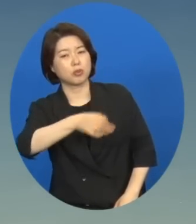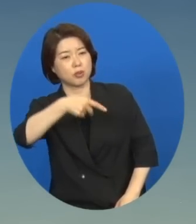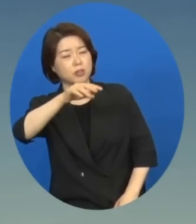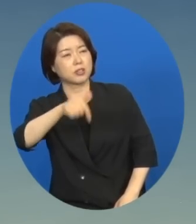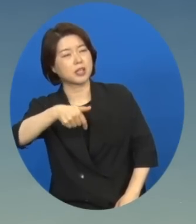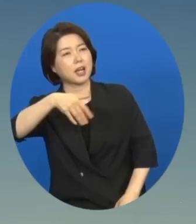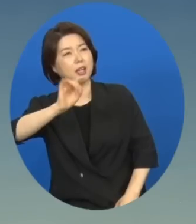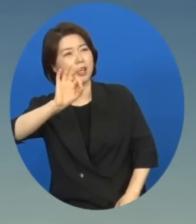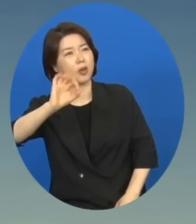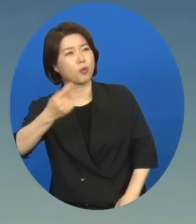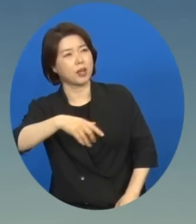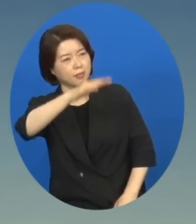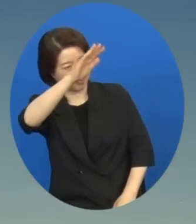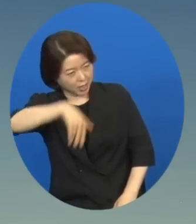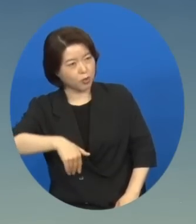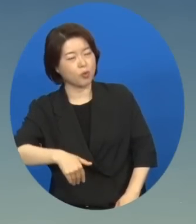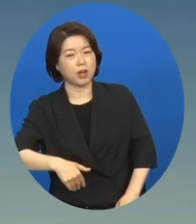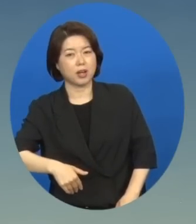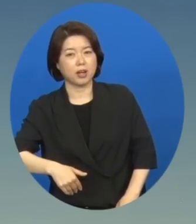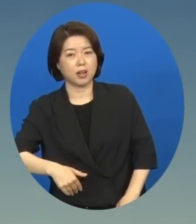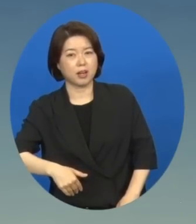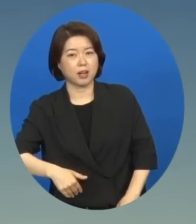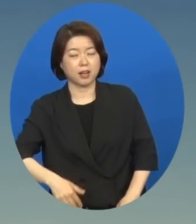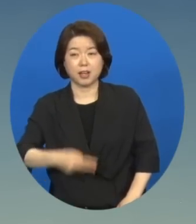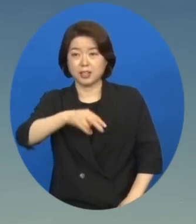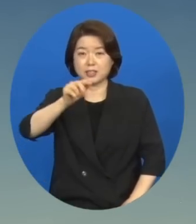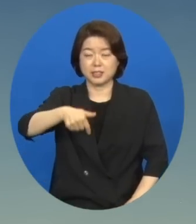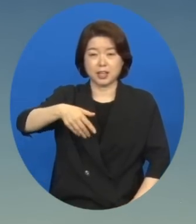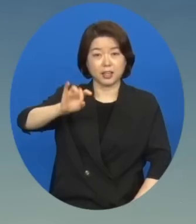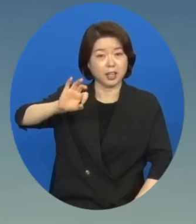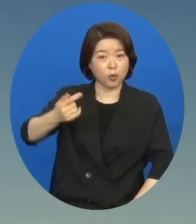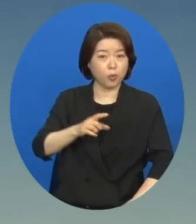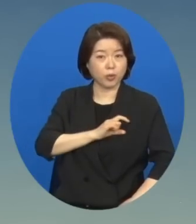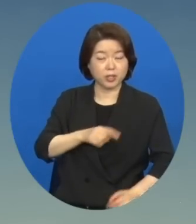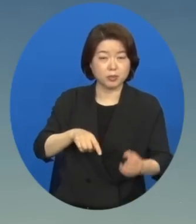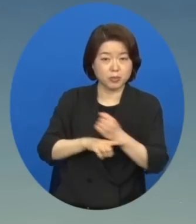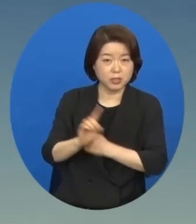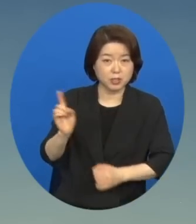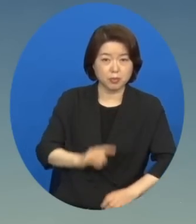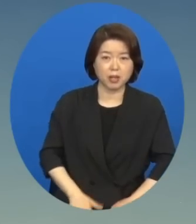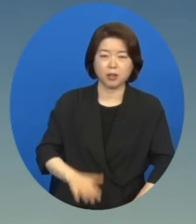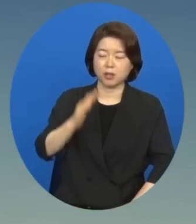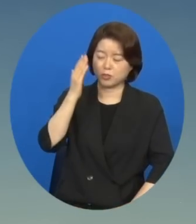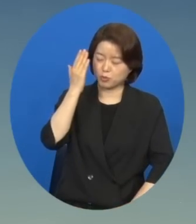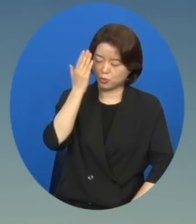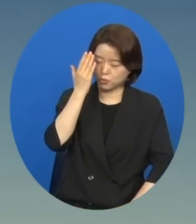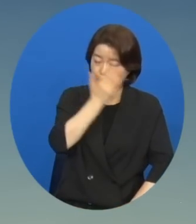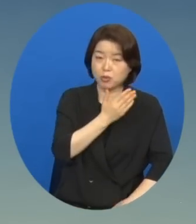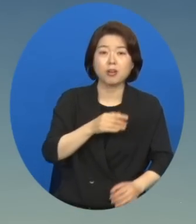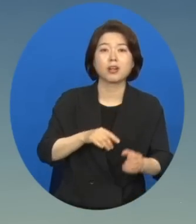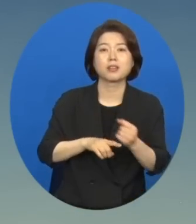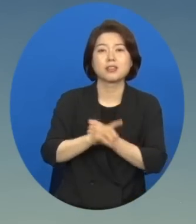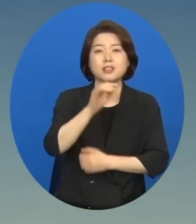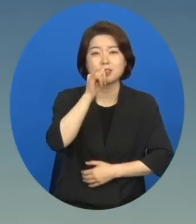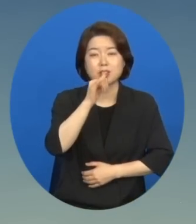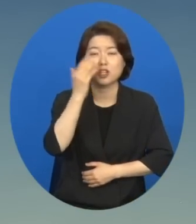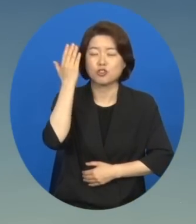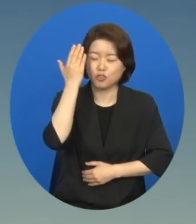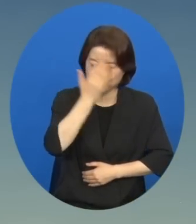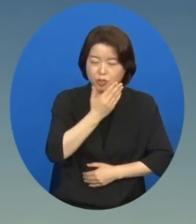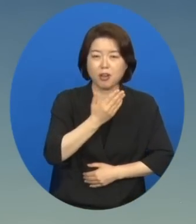내려오라. 여러분, 이 삭개오라고 하는 이름의 뜻이요, 순결이라는 뜻입니다.